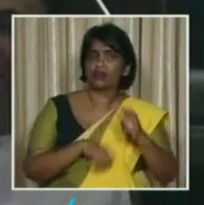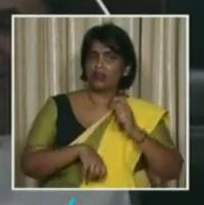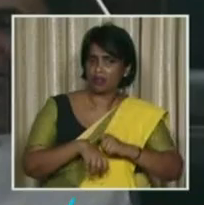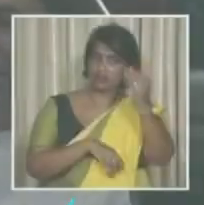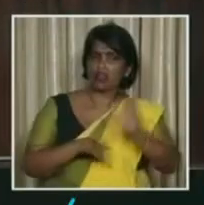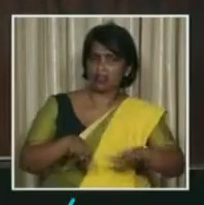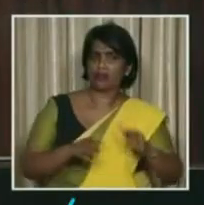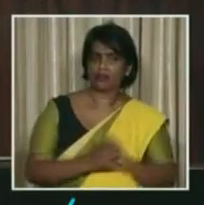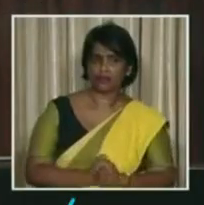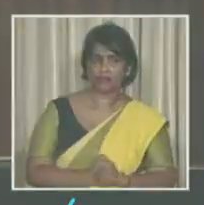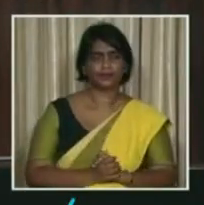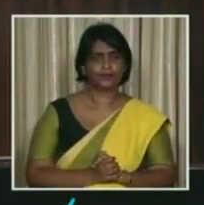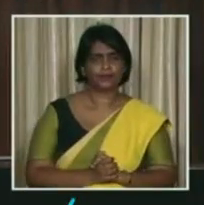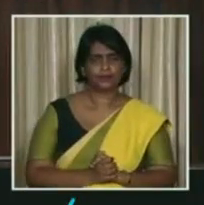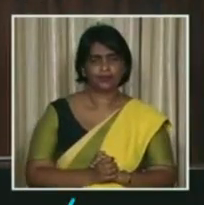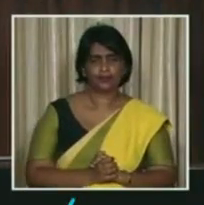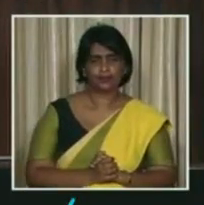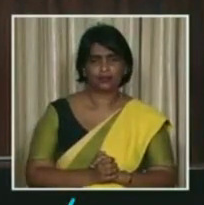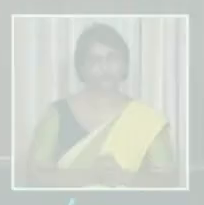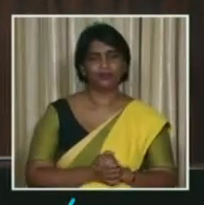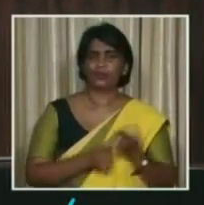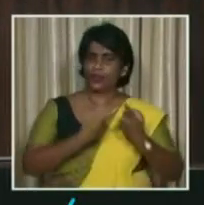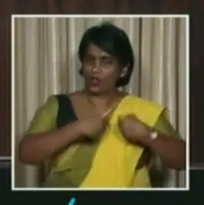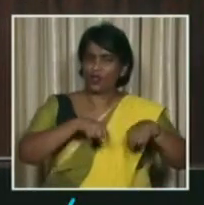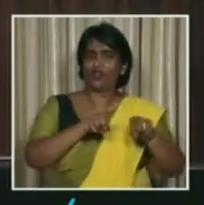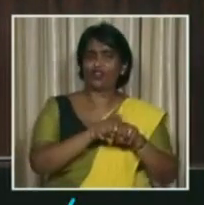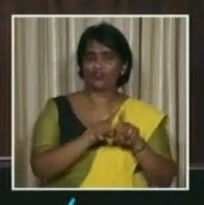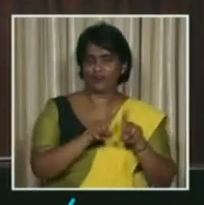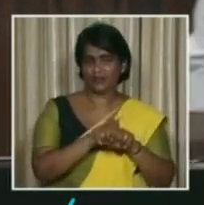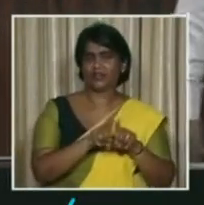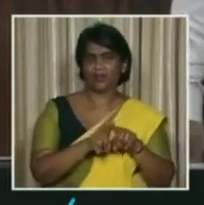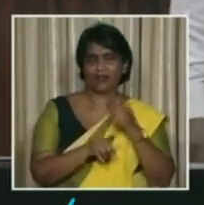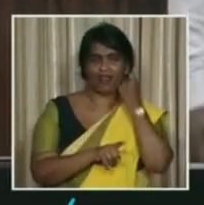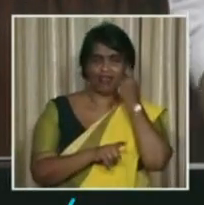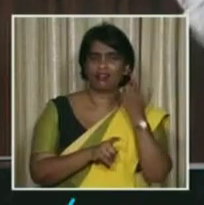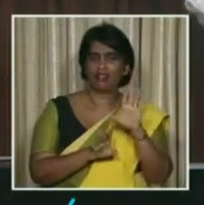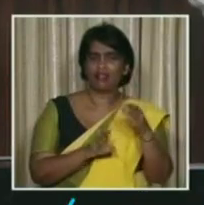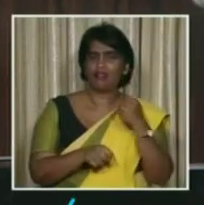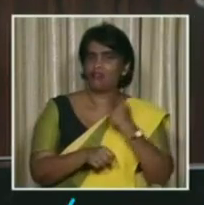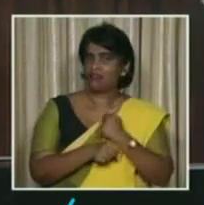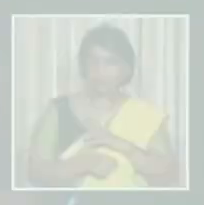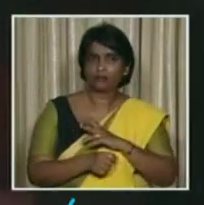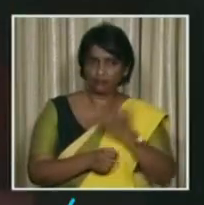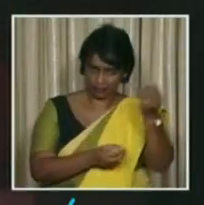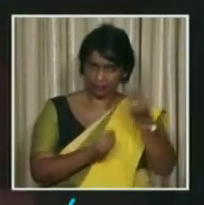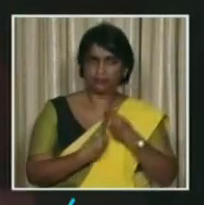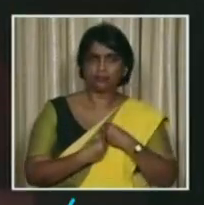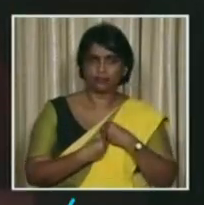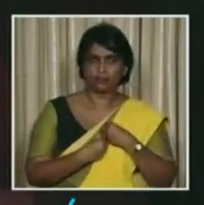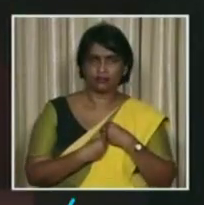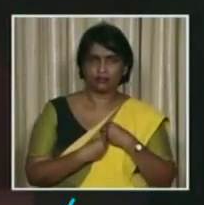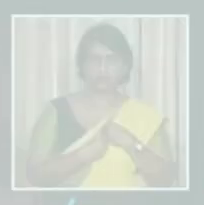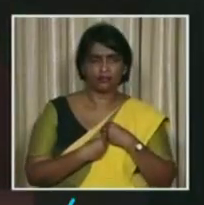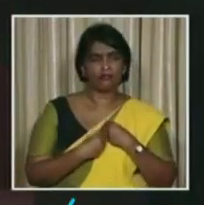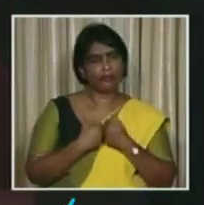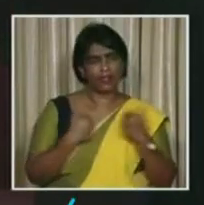දෙන්නේ දරුවන්ට. කවුරුත් කියන්නේ ඕකනේ. දැන් මේකේ අවසානයක් කරමු. රජයේ එකඟ නැත්නම් අපිට දෙන්න අවස්ථාව බෙදීමකට. බෙදීමක් නැත්නම් මේක